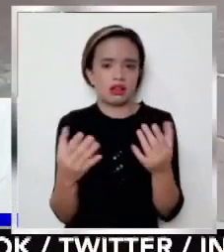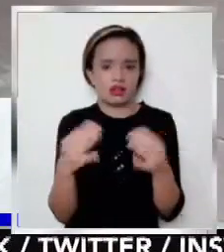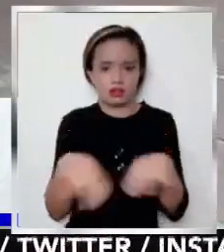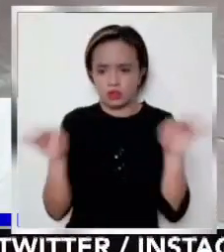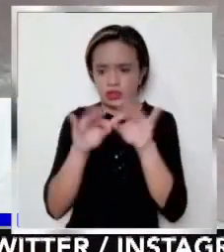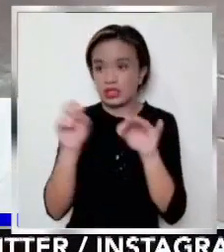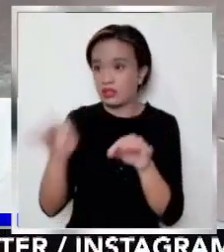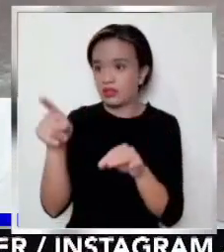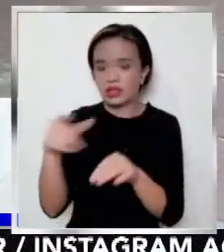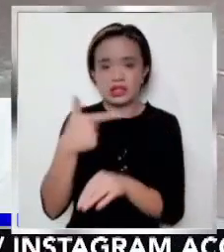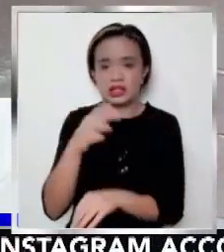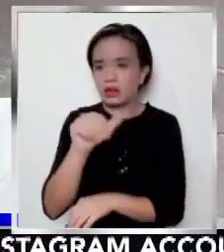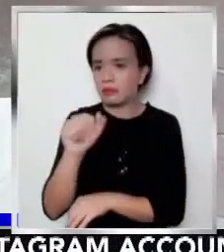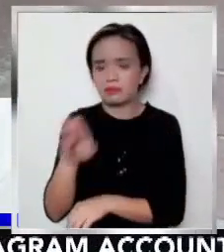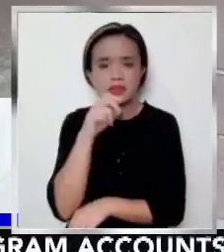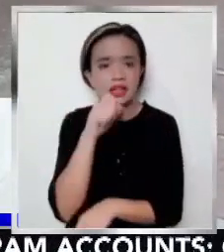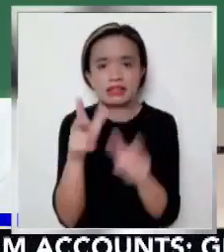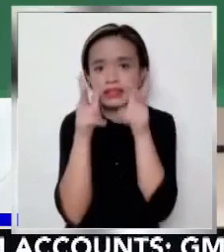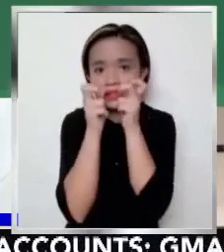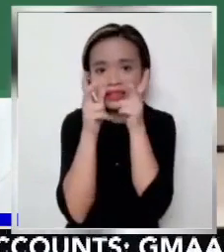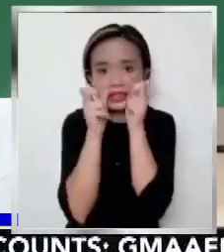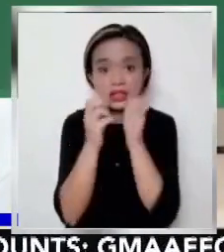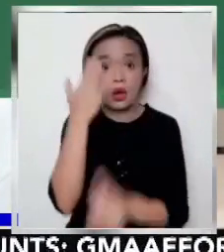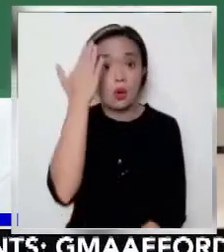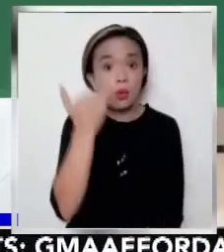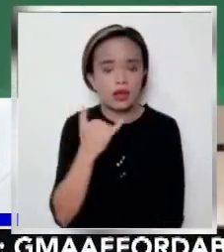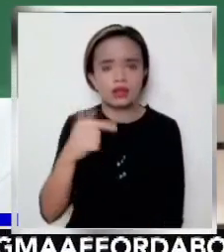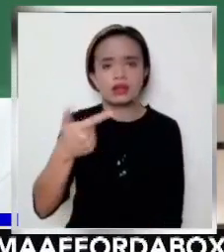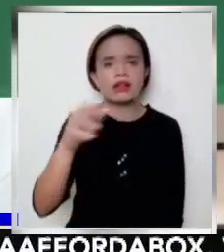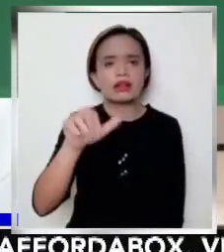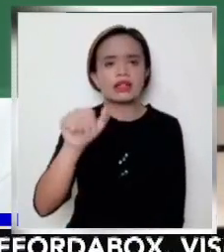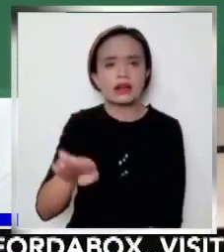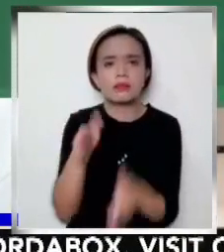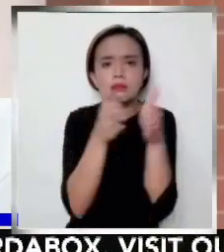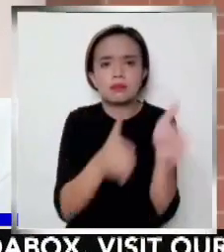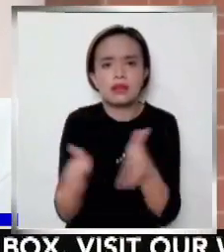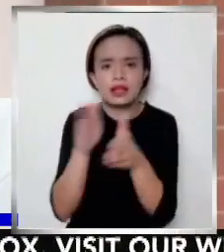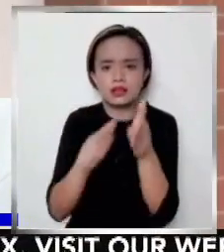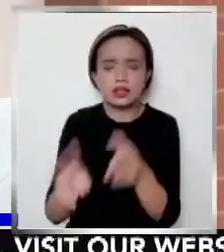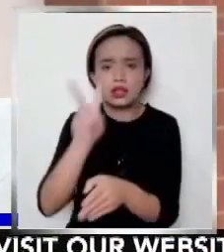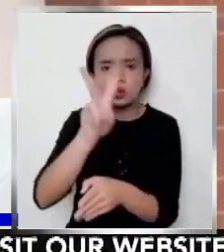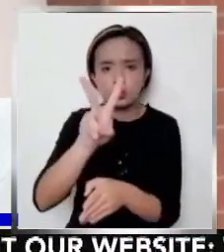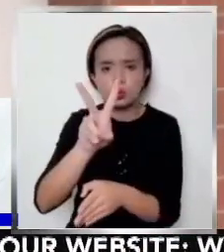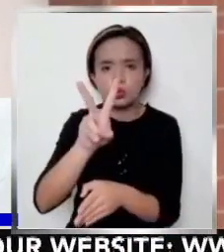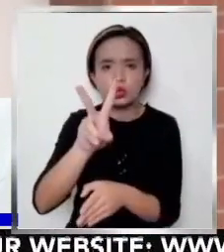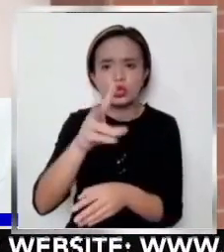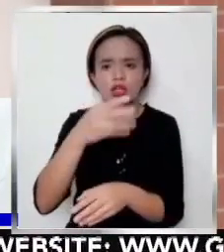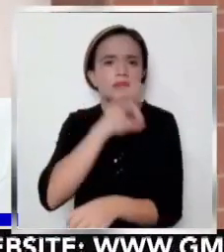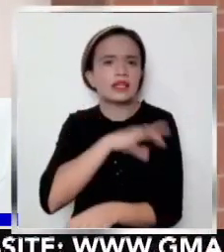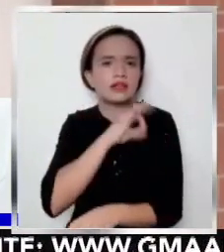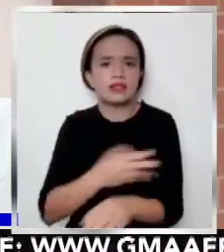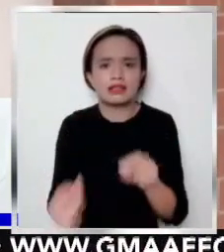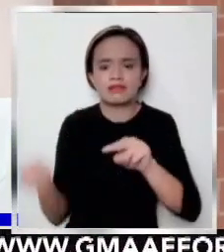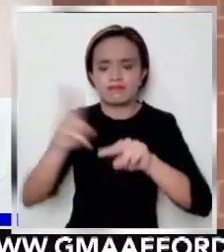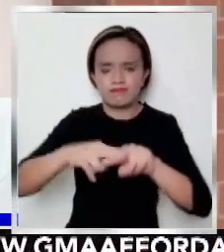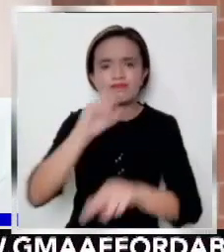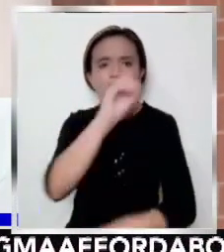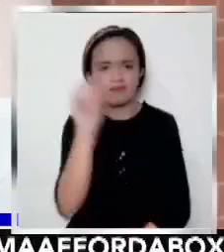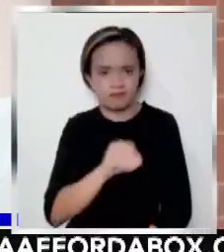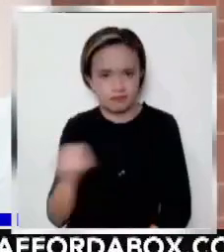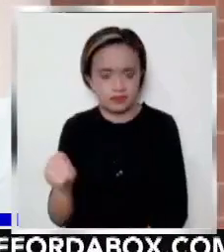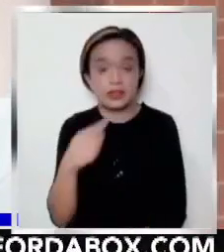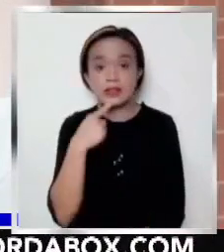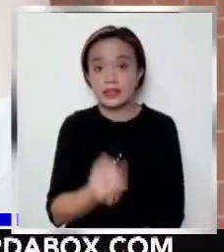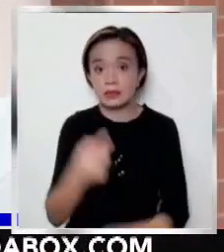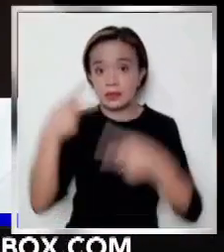Grab. Ito'y dahil sa balak daw na 2% commission rate increase ng Grab. Sa ngayon, ayon sa website ng Grab,